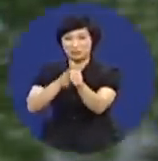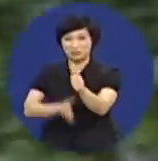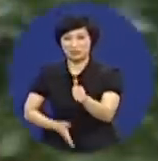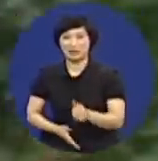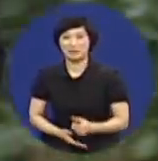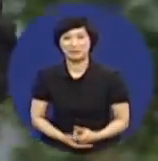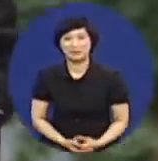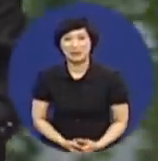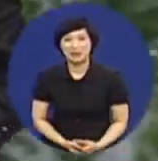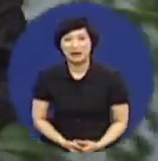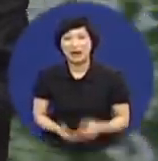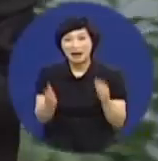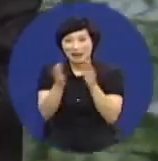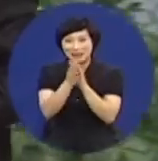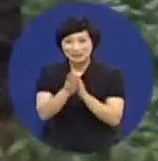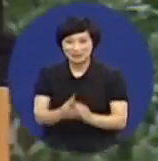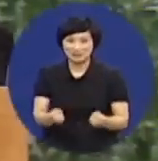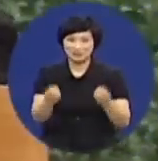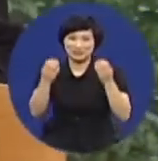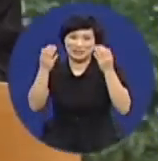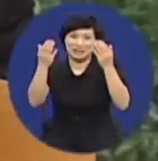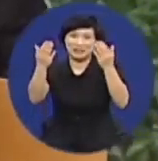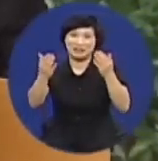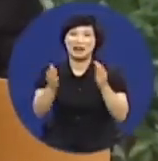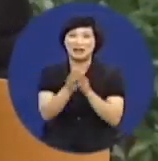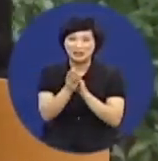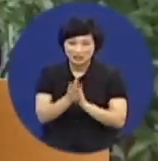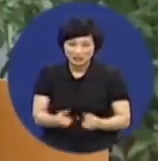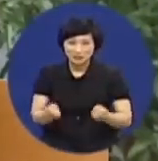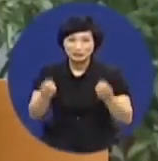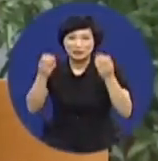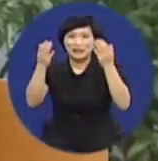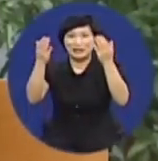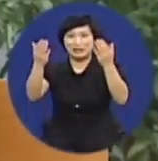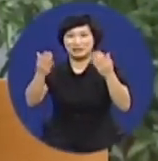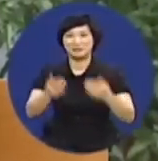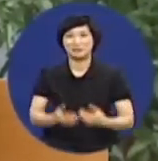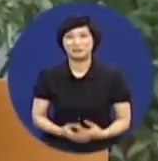ません。ハレルヤ、ハレルヤ。